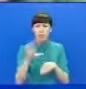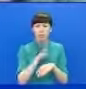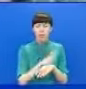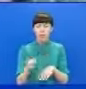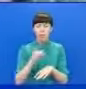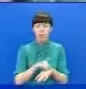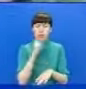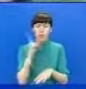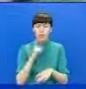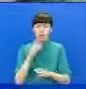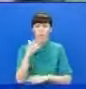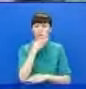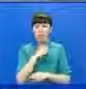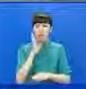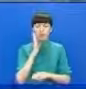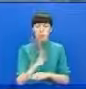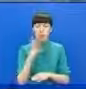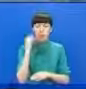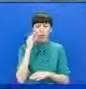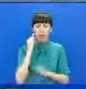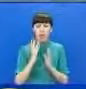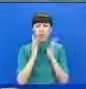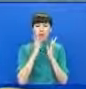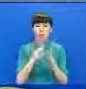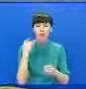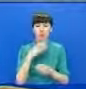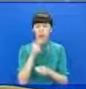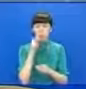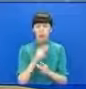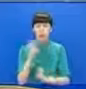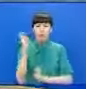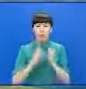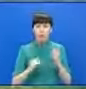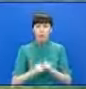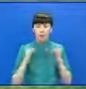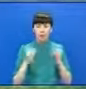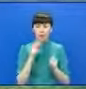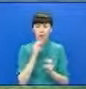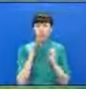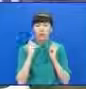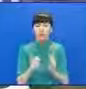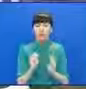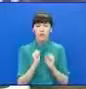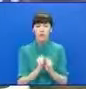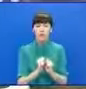ауданды жасыл желекпен көркейту, алма бауын еселеу арқылы тамақ өнеркәсібін дамытып, азық түлік қауіпсіздігін